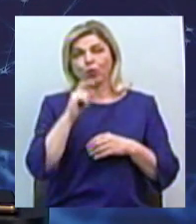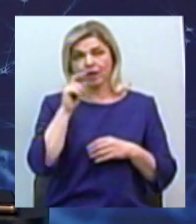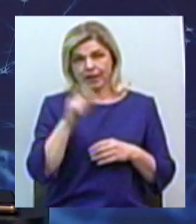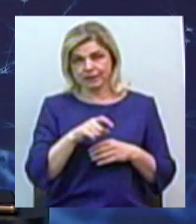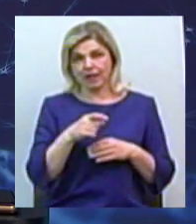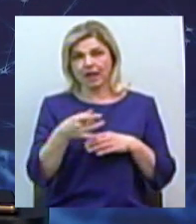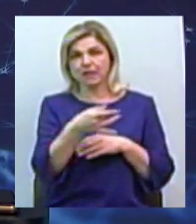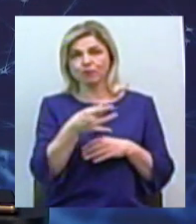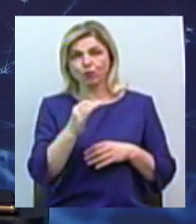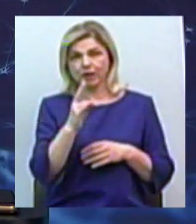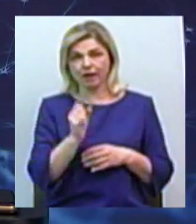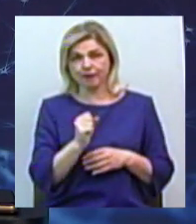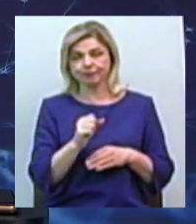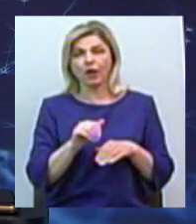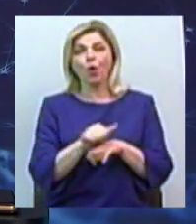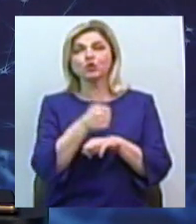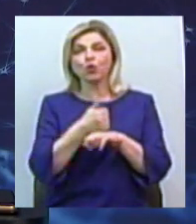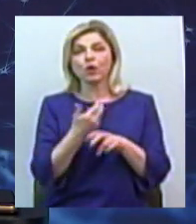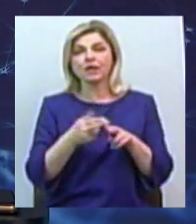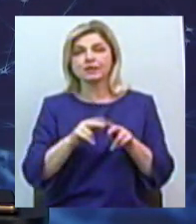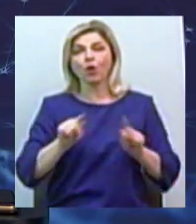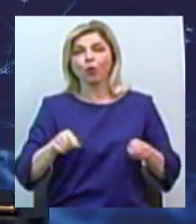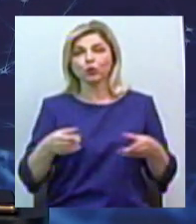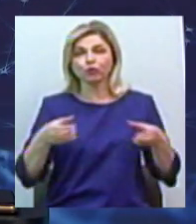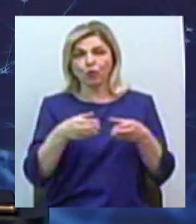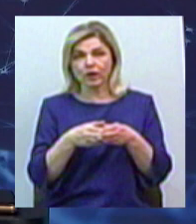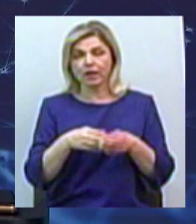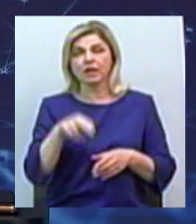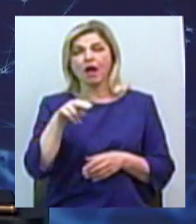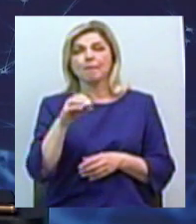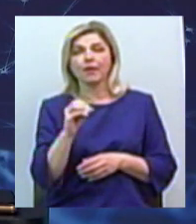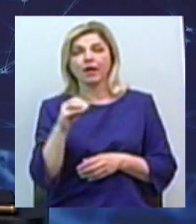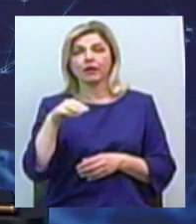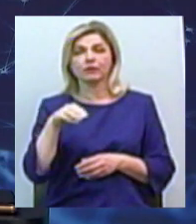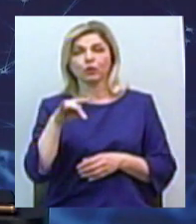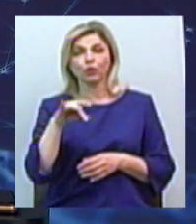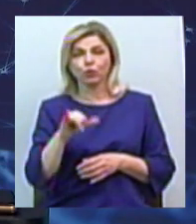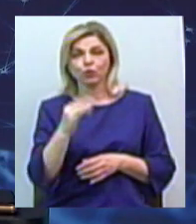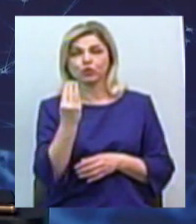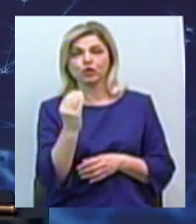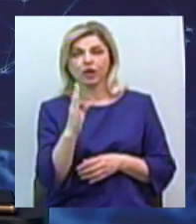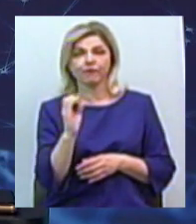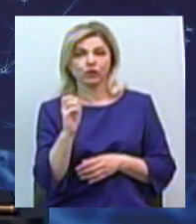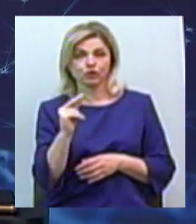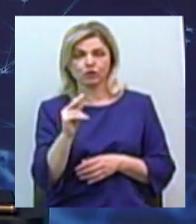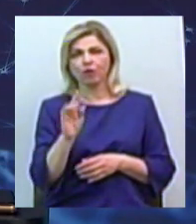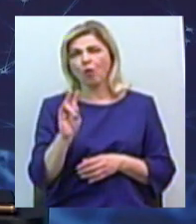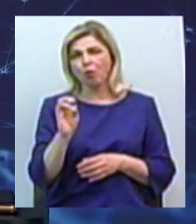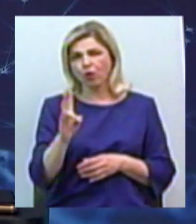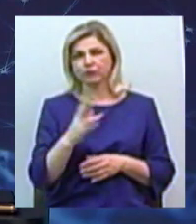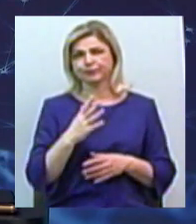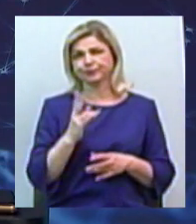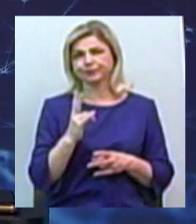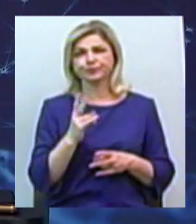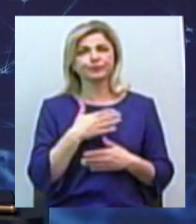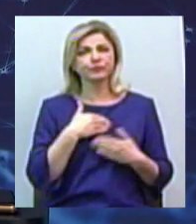Петрушевич, який очолював це утворення, він, в принципі, не зовсім хотів іти на це об'єднання з